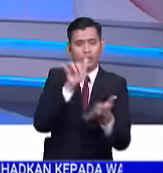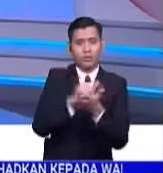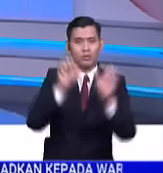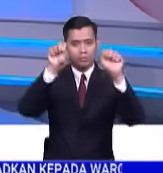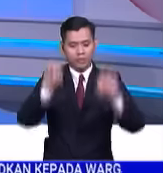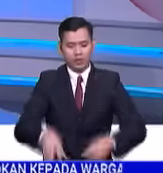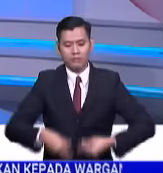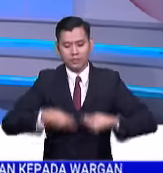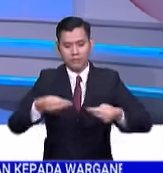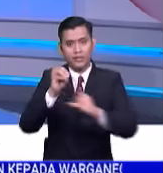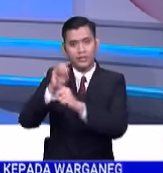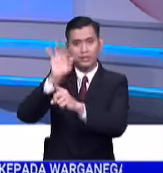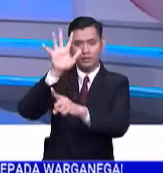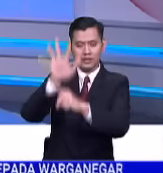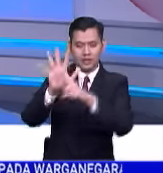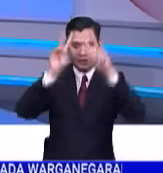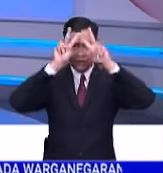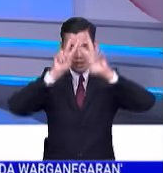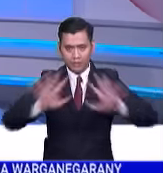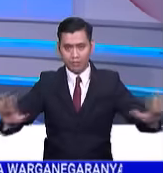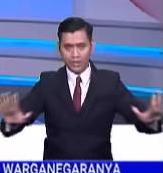gugat ketenteraman awam.